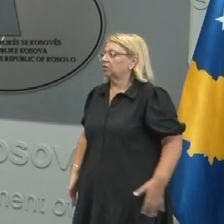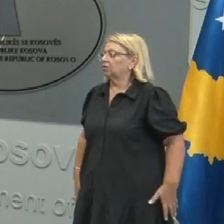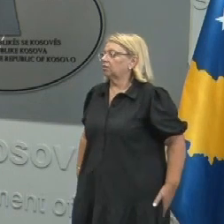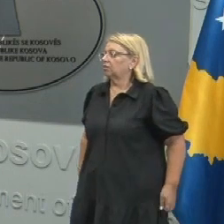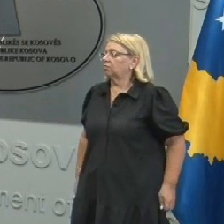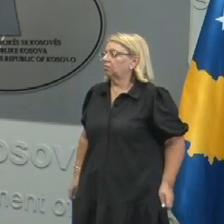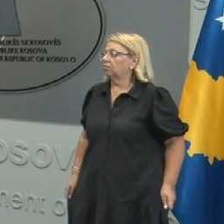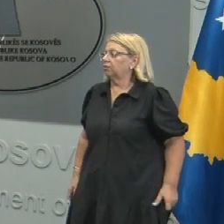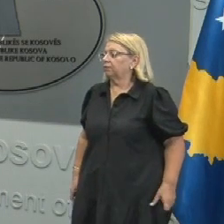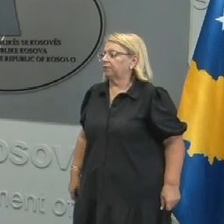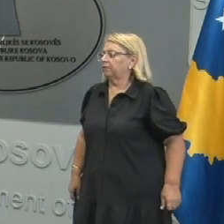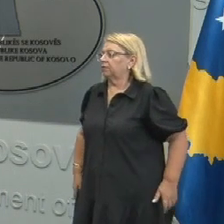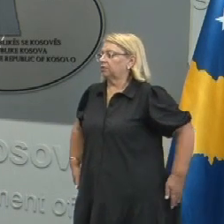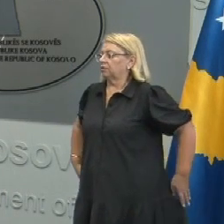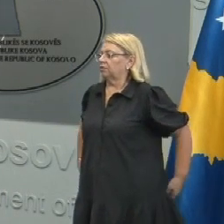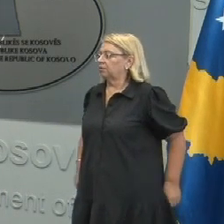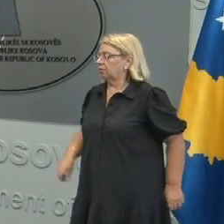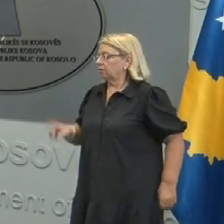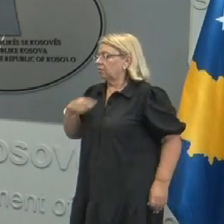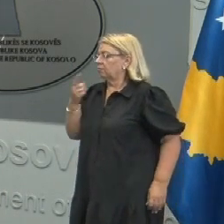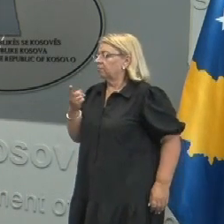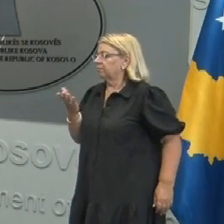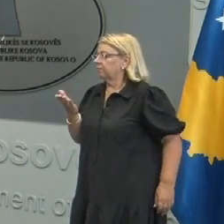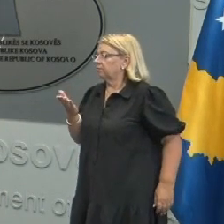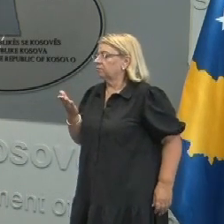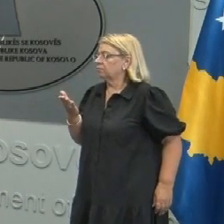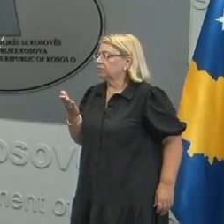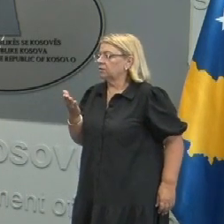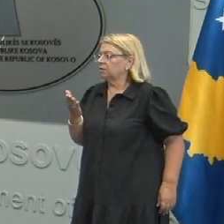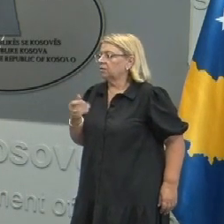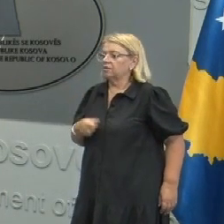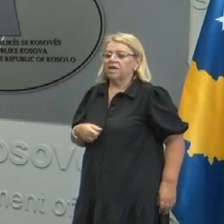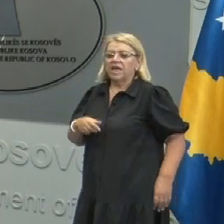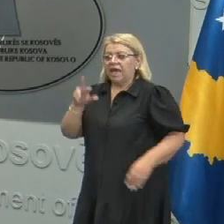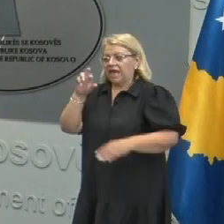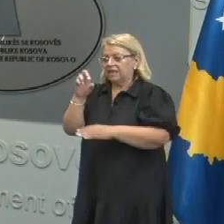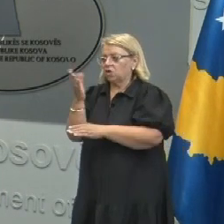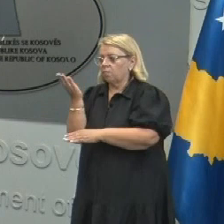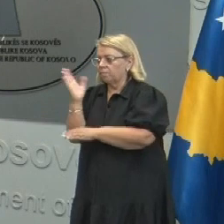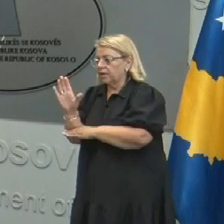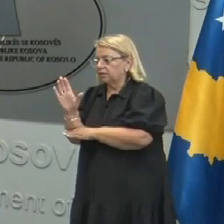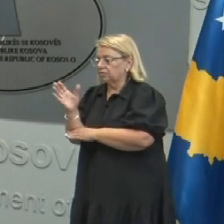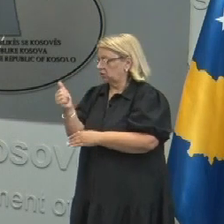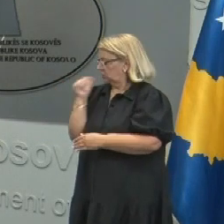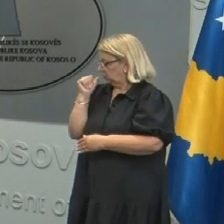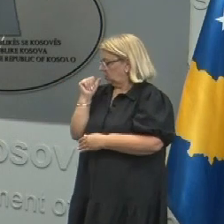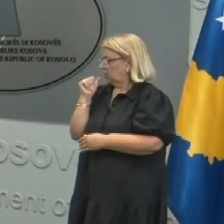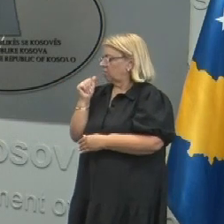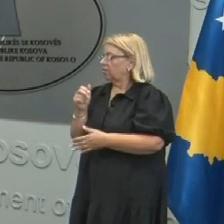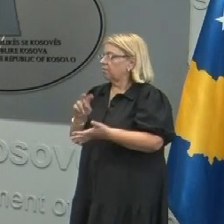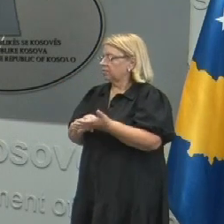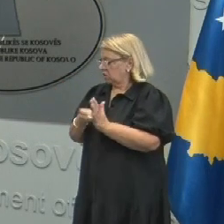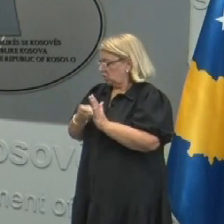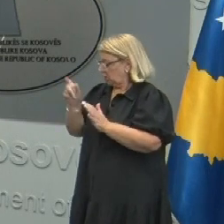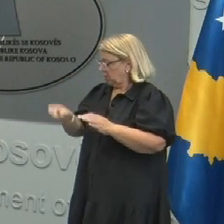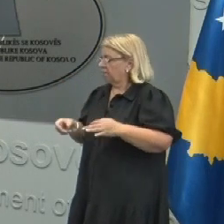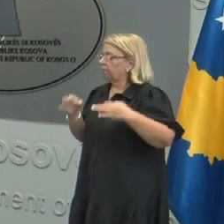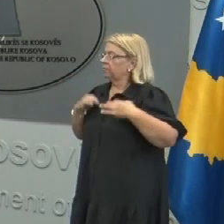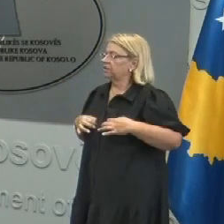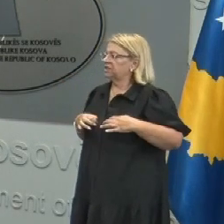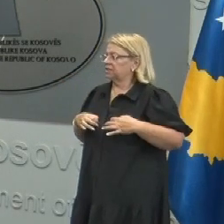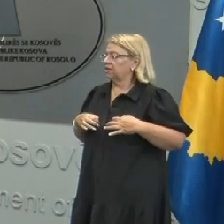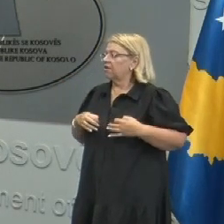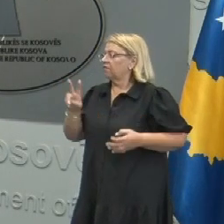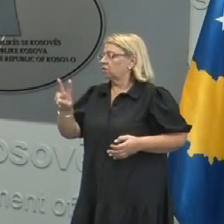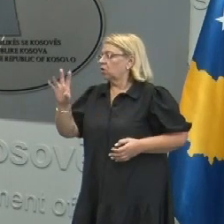U përmendë edhe takime me Gabriel Escobar pra gjatë ditës së djeshme me opozitën, por edhe me presidentin e vendit zonjën Osmani. Nuk pat një takim